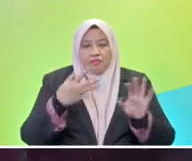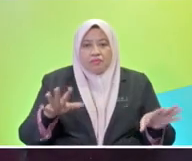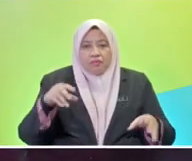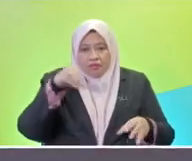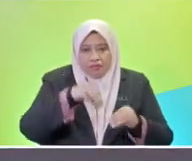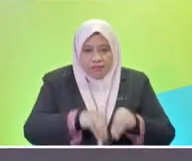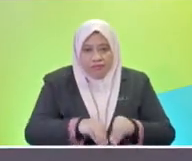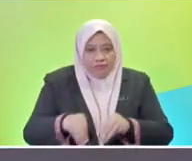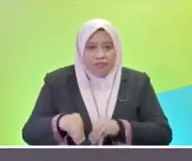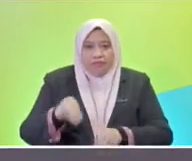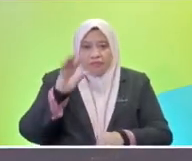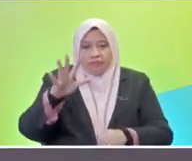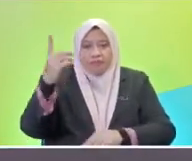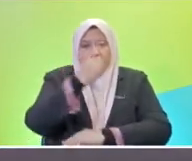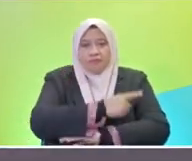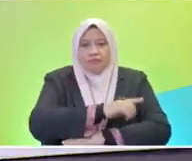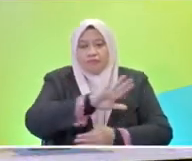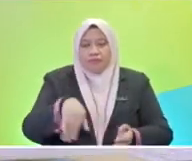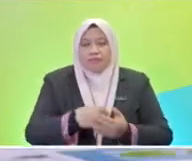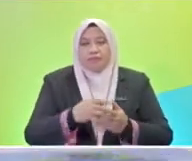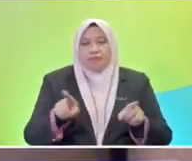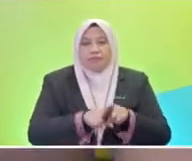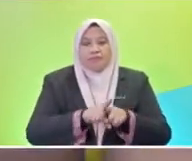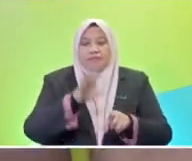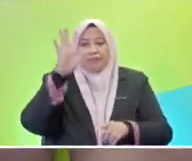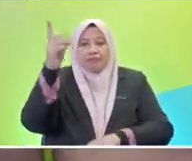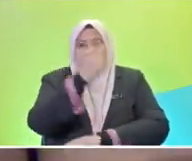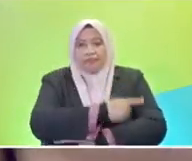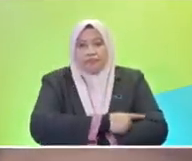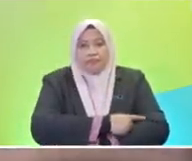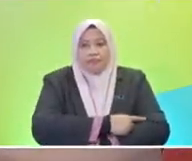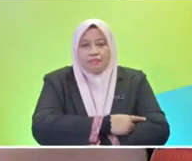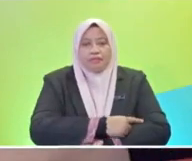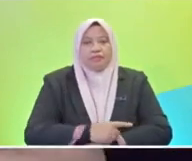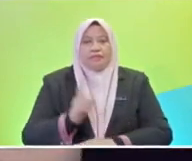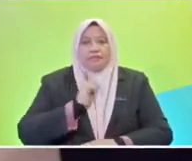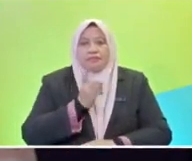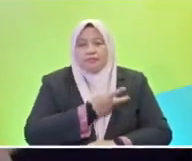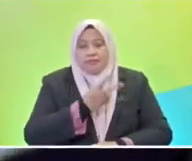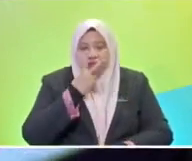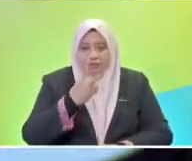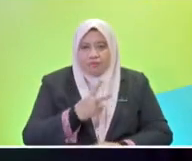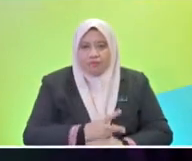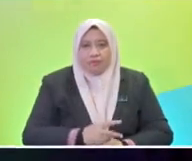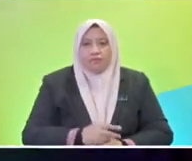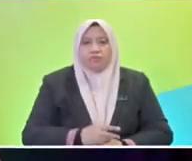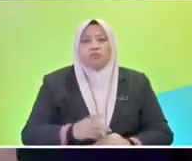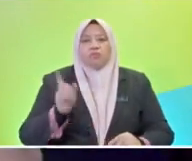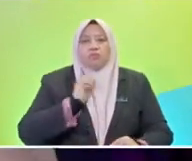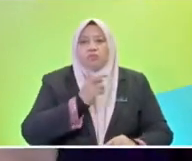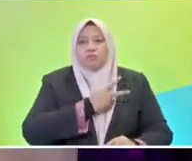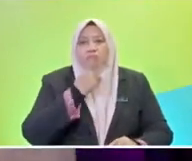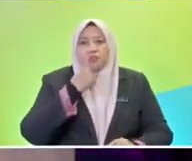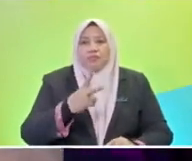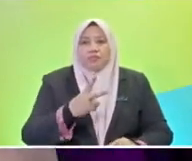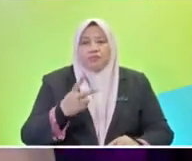tau. Semua tanam sama. Serentak 5 hari. Kita perhati. Cuba tengok perhati pokok tu. Kalau